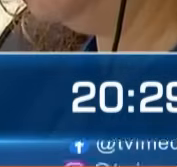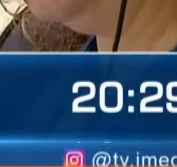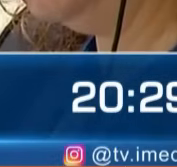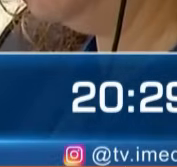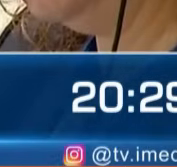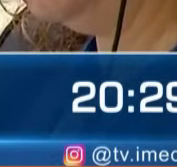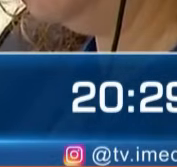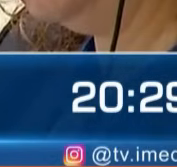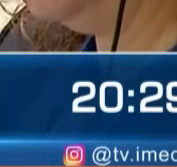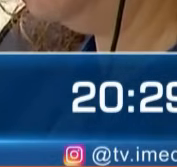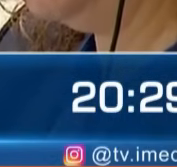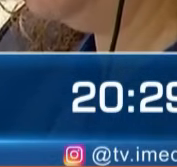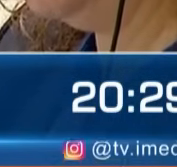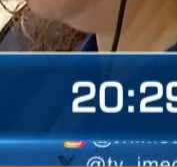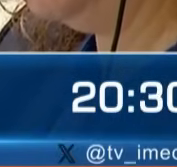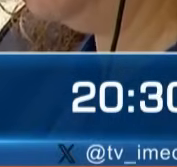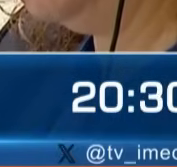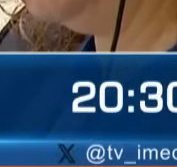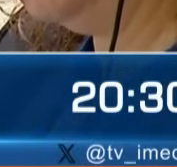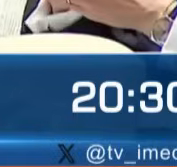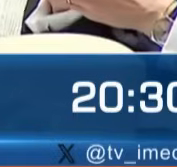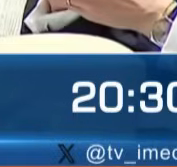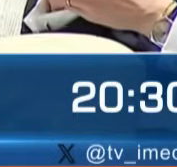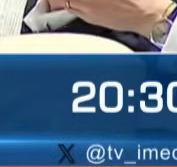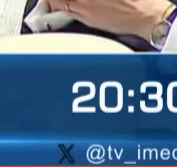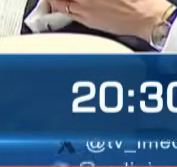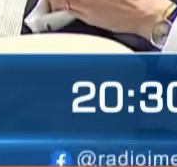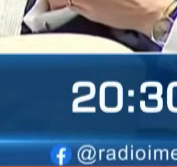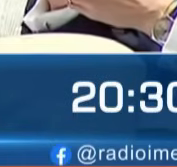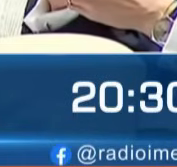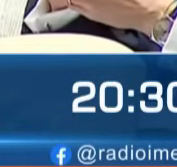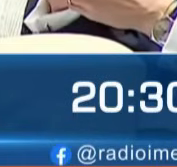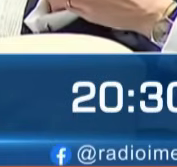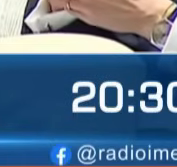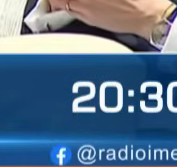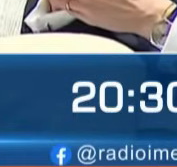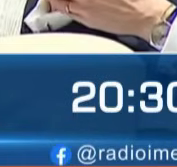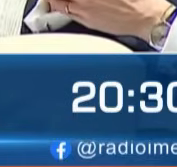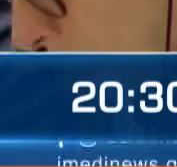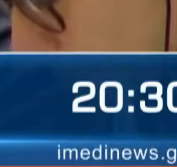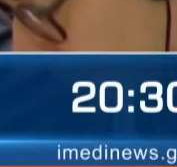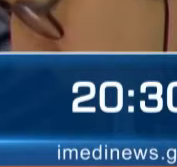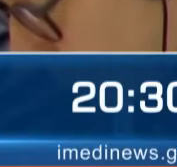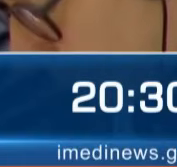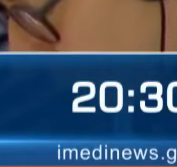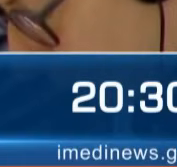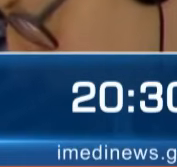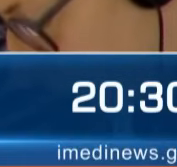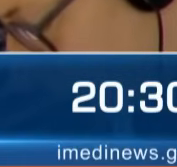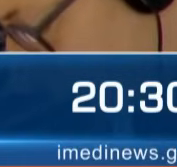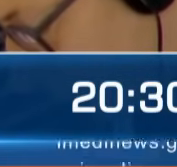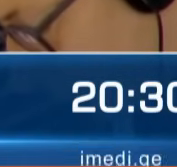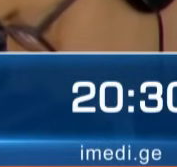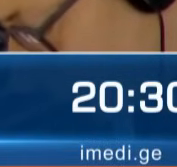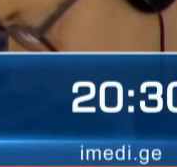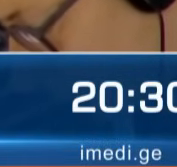პირველ რიგში პროგრამის თაობაზე, ამბობენ, რომ ეს ყოვლისმომცველი პროგრამაა, რომელიც Irakli Gobakhidzem დღეს პარლამენტს წარუდგინა და